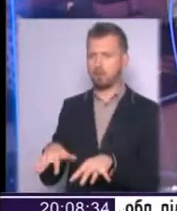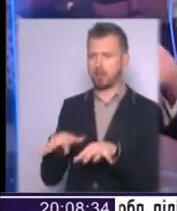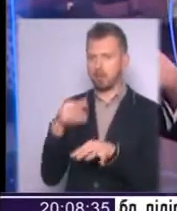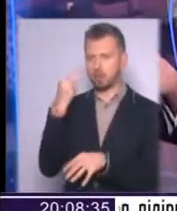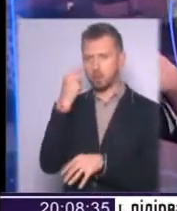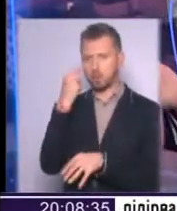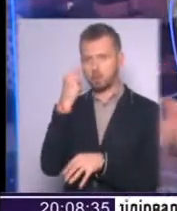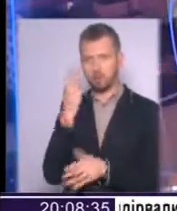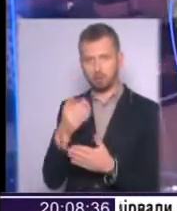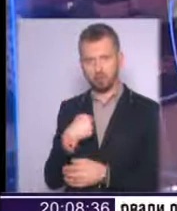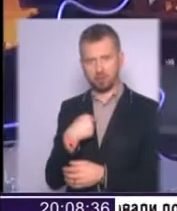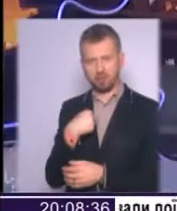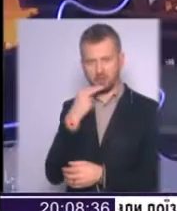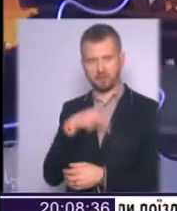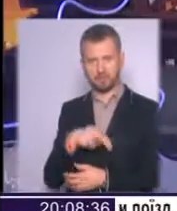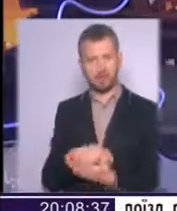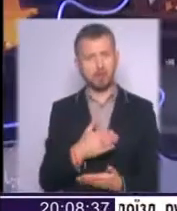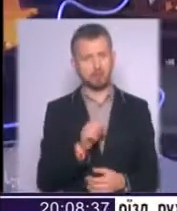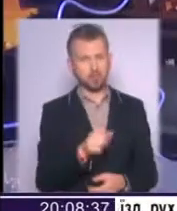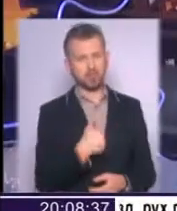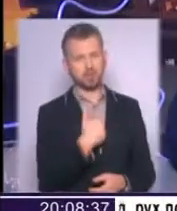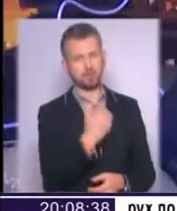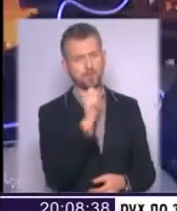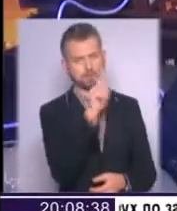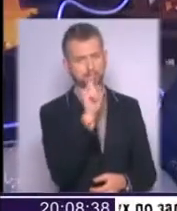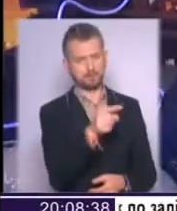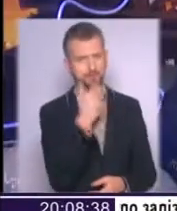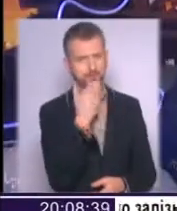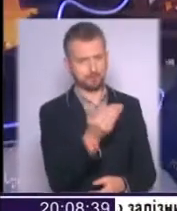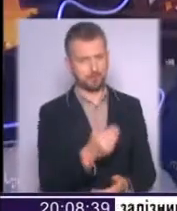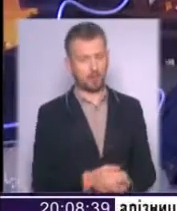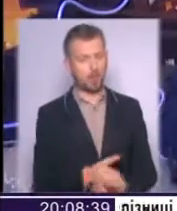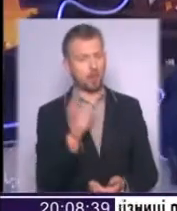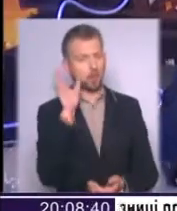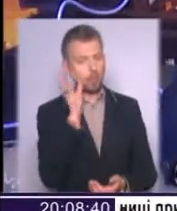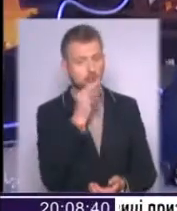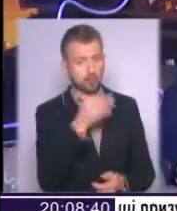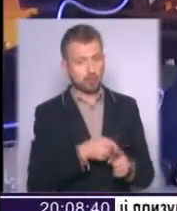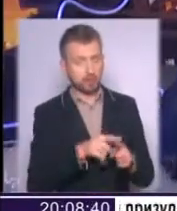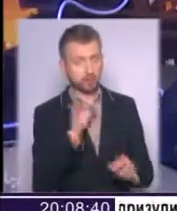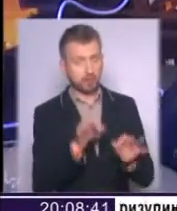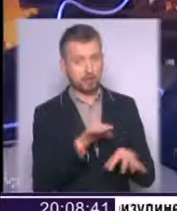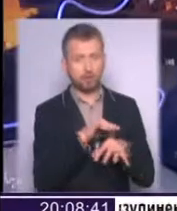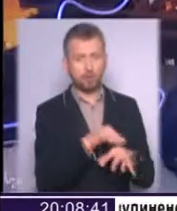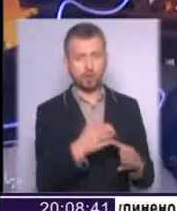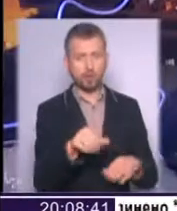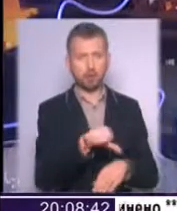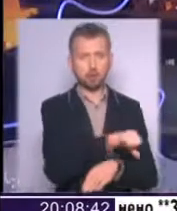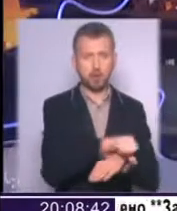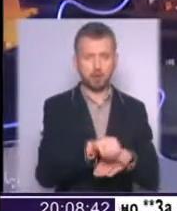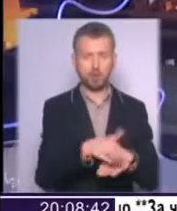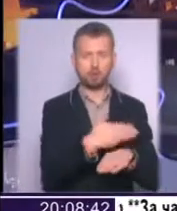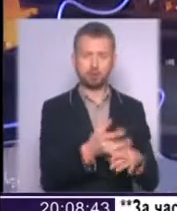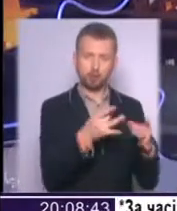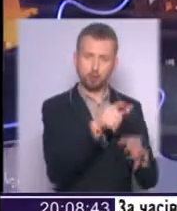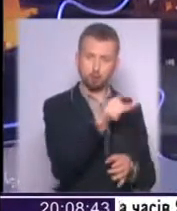стосується? Можна я вам задам запитання? Прошу. І мільйонам українцям, які нас дивляться. Слухайте, а скільки це справедливо проводити якусь межу між простою людиною і